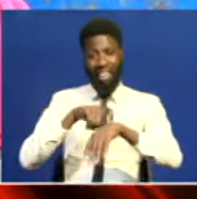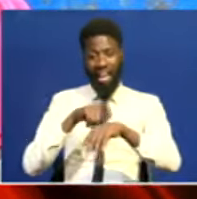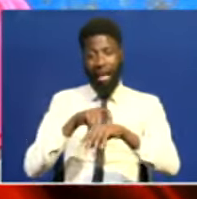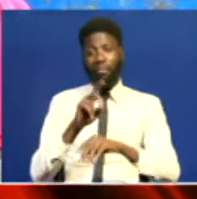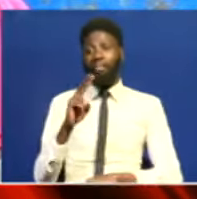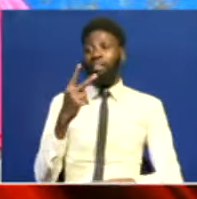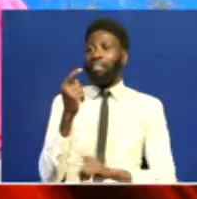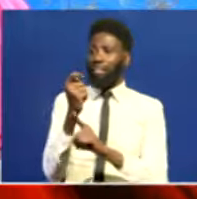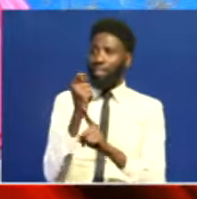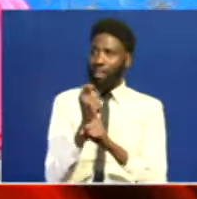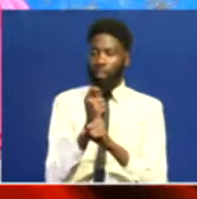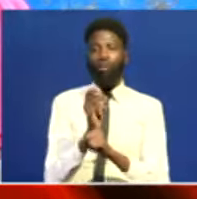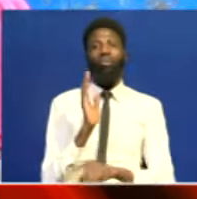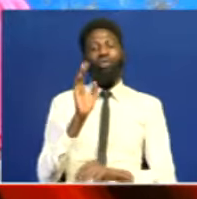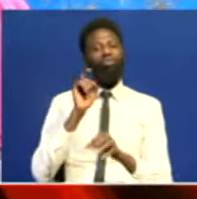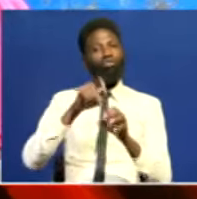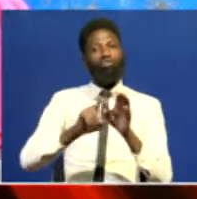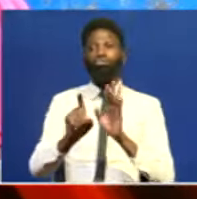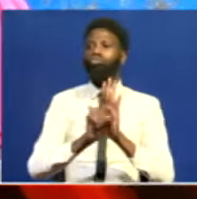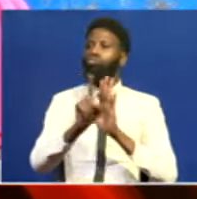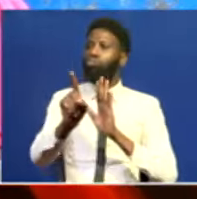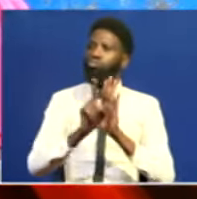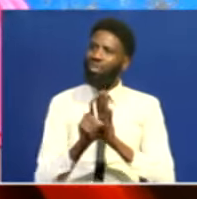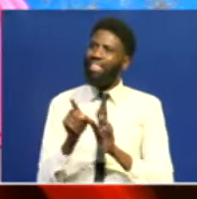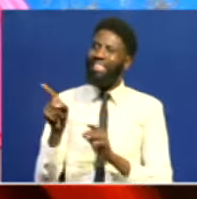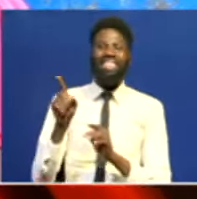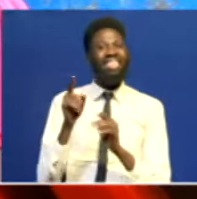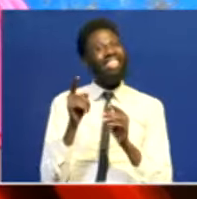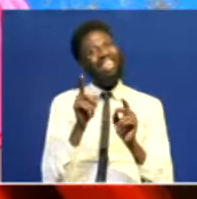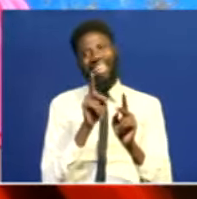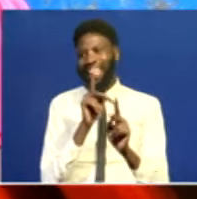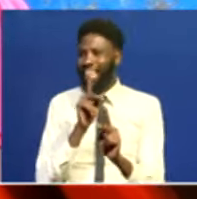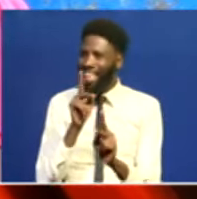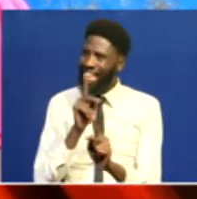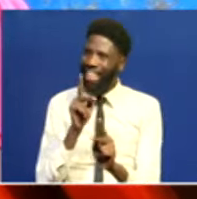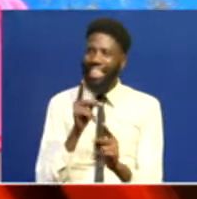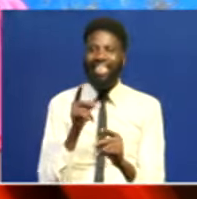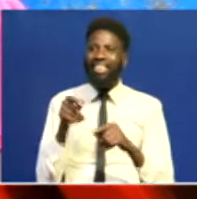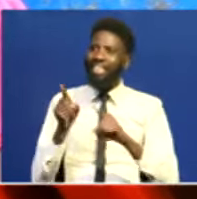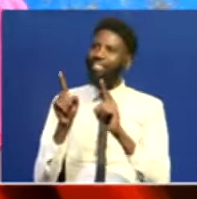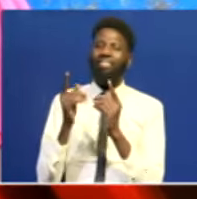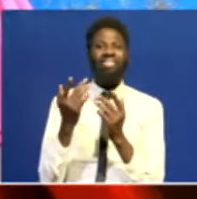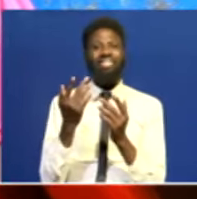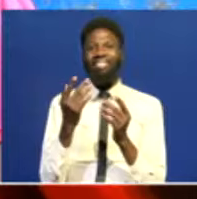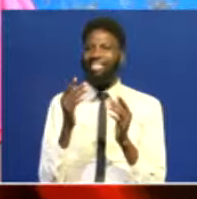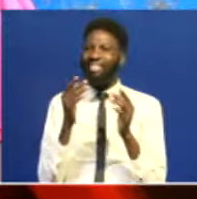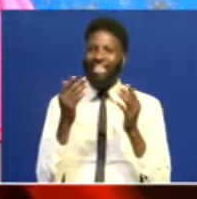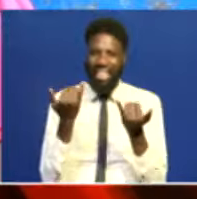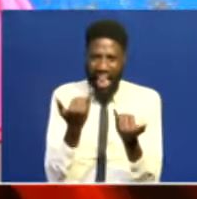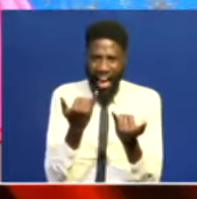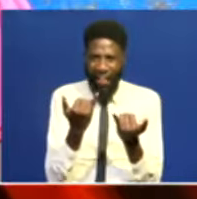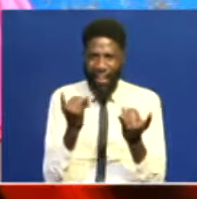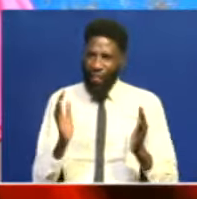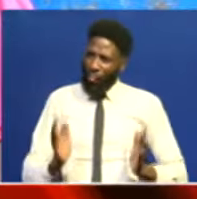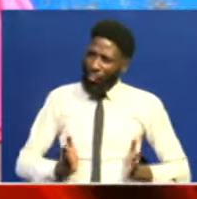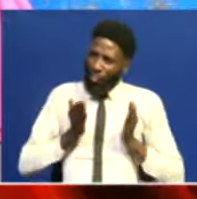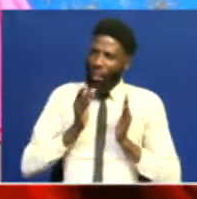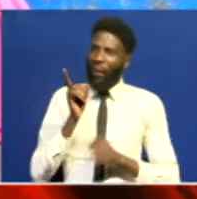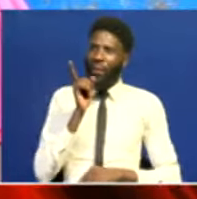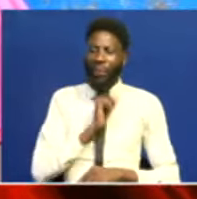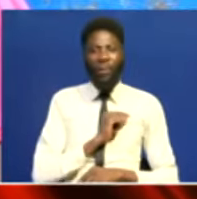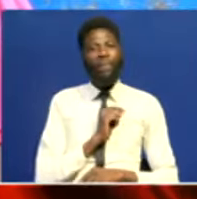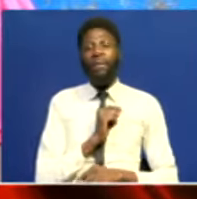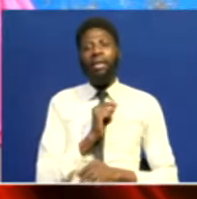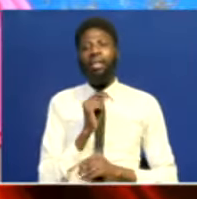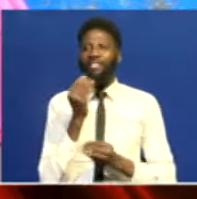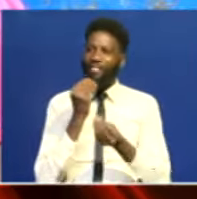na utaenda dei. Mtoto amekuwa kilia, hii si mwili yake. Kilindo ni amekuwa kuli. Mtoto amekuwa kilia. So kuna rafiki